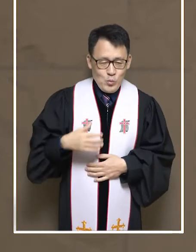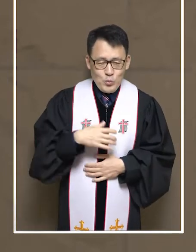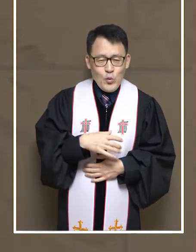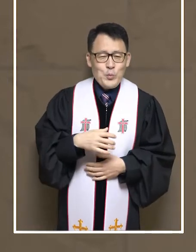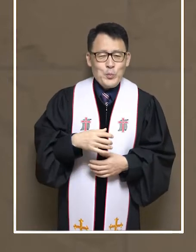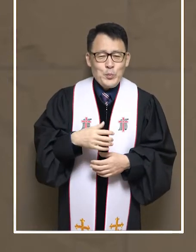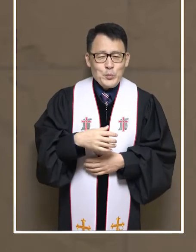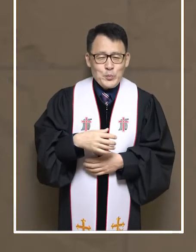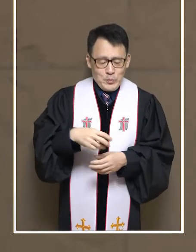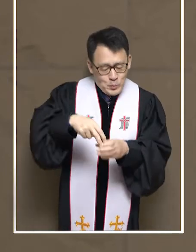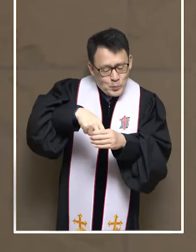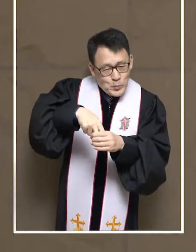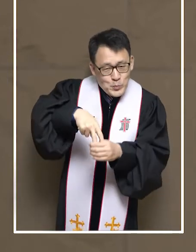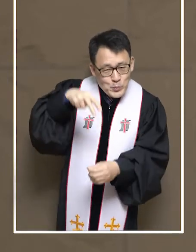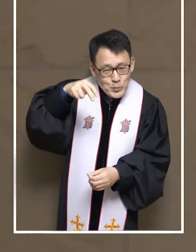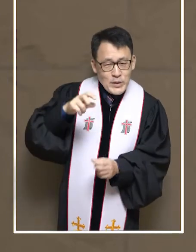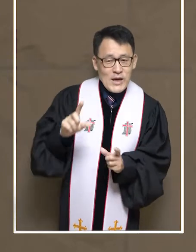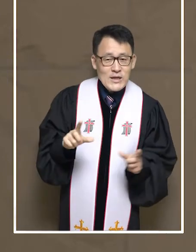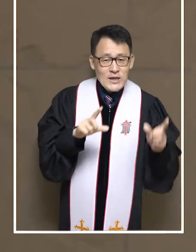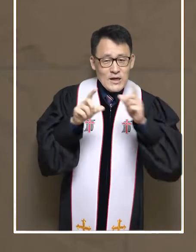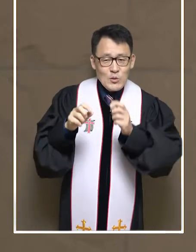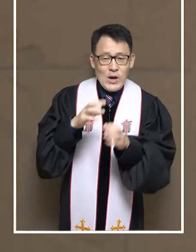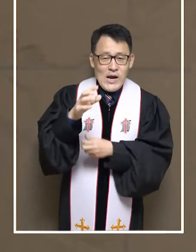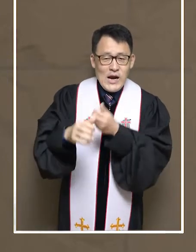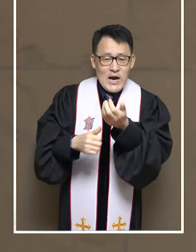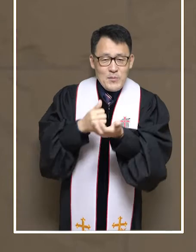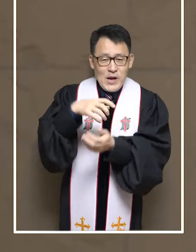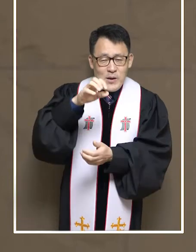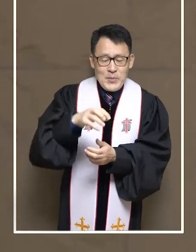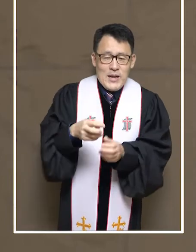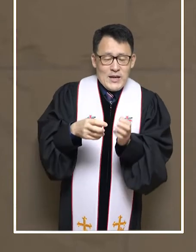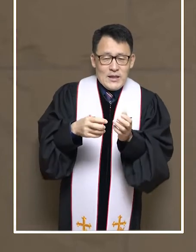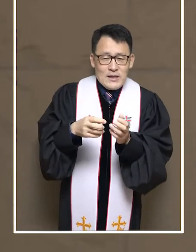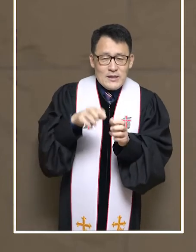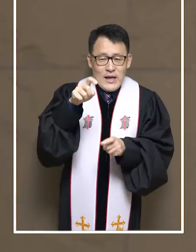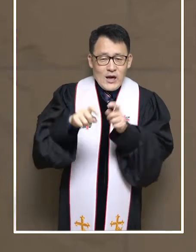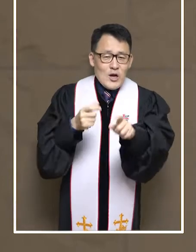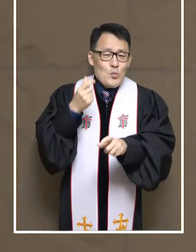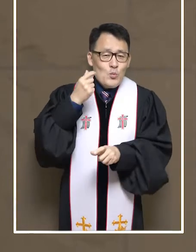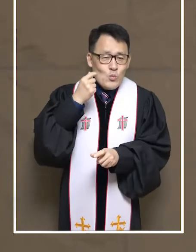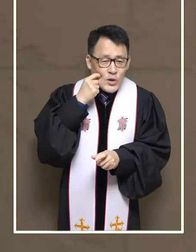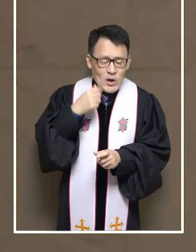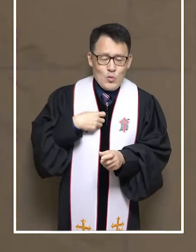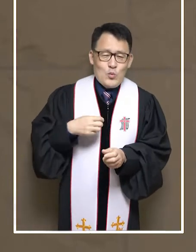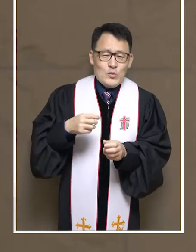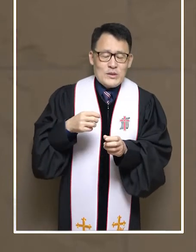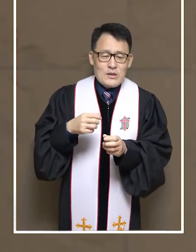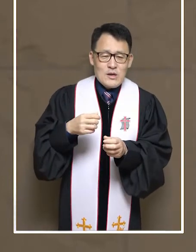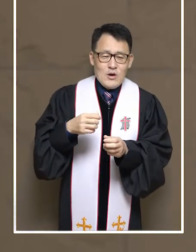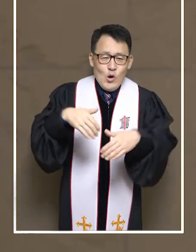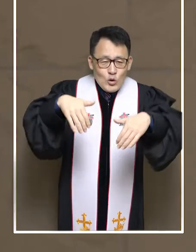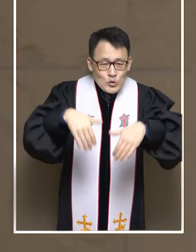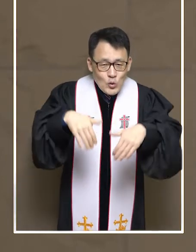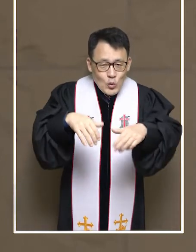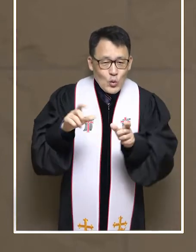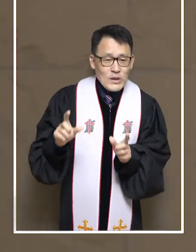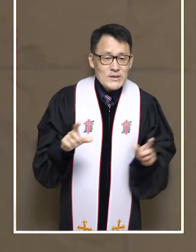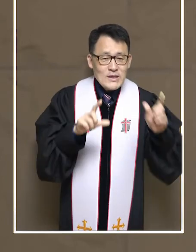몸뚱아리 하나 남은 채로 팔려갈 때 그때는 하늘이 무너지는 것 같고 땅이 꺼지는 것 같긴